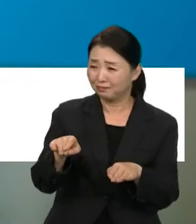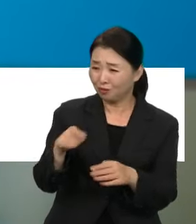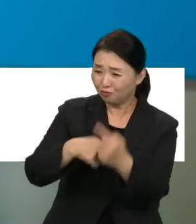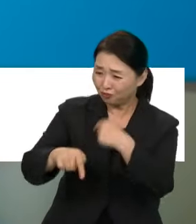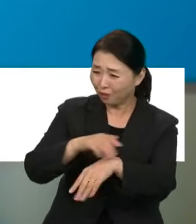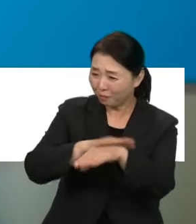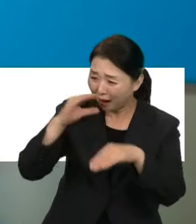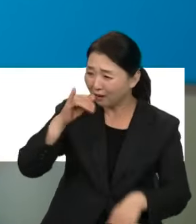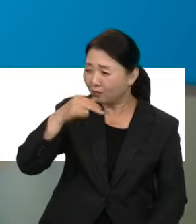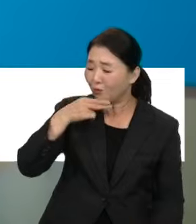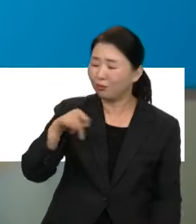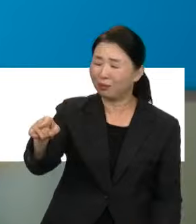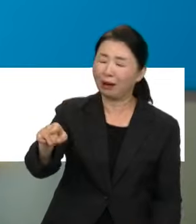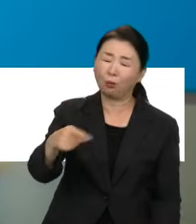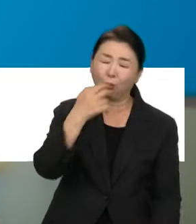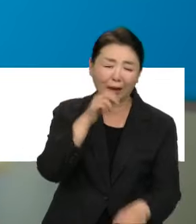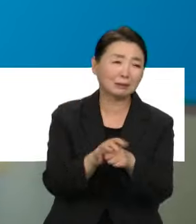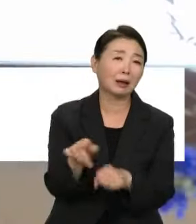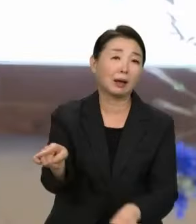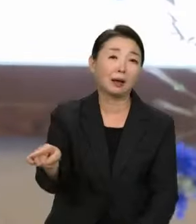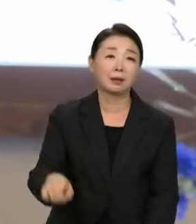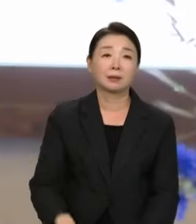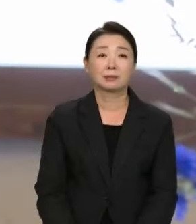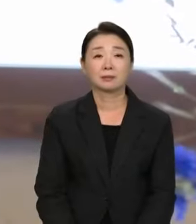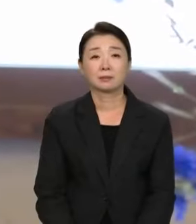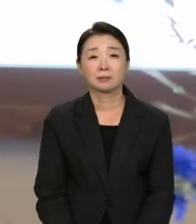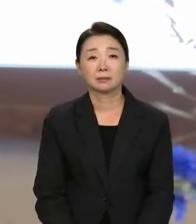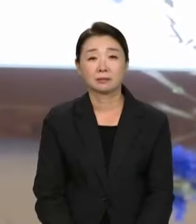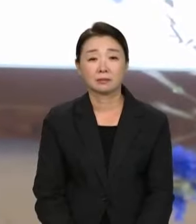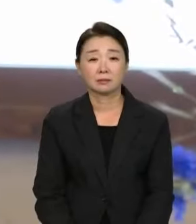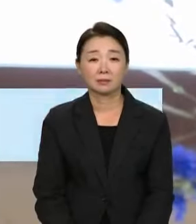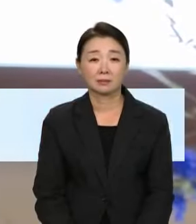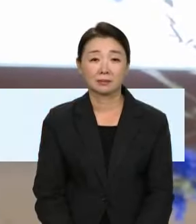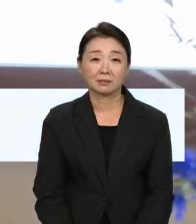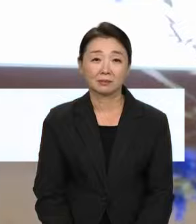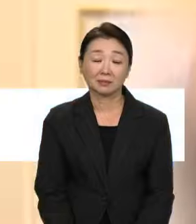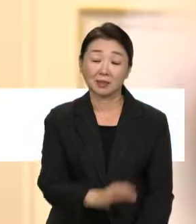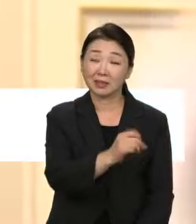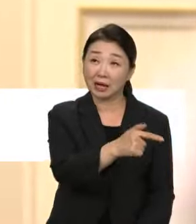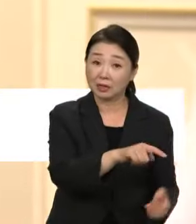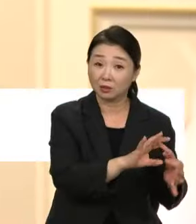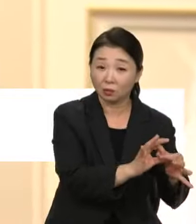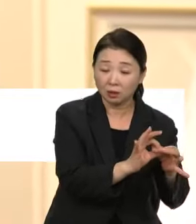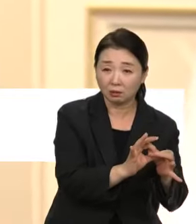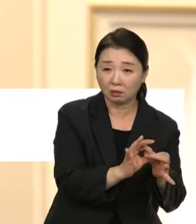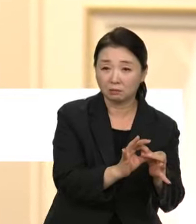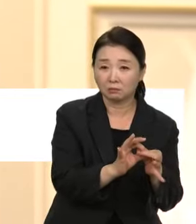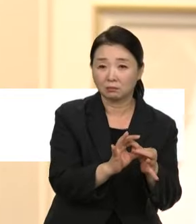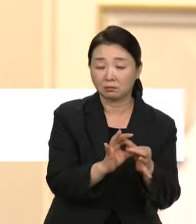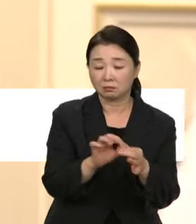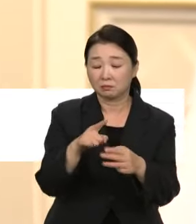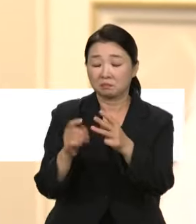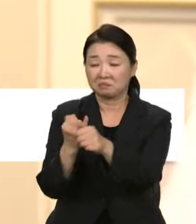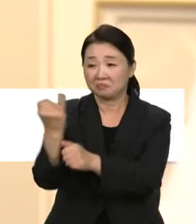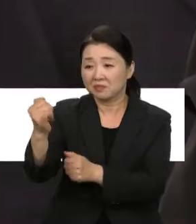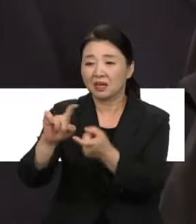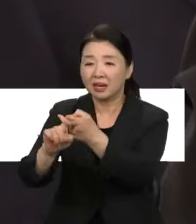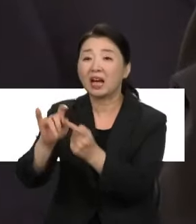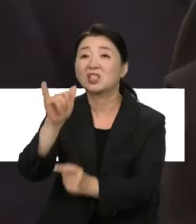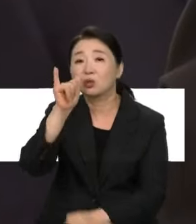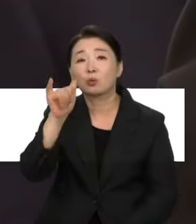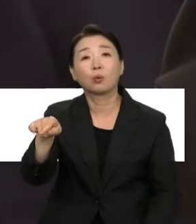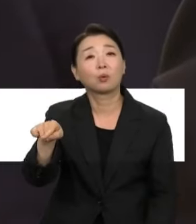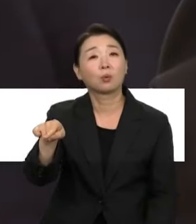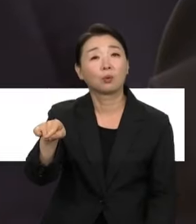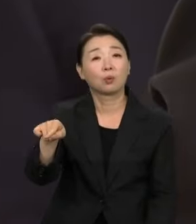정말 기가 막힐 지경인데요. 이런 가운데 친한계 인사들은 김 여사 라인이 실재하는 거라고 했습니다. 비선은